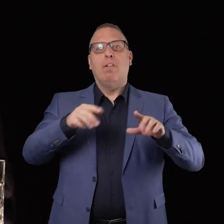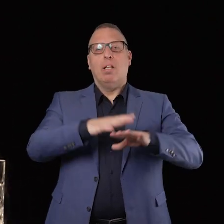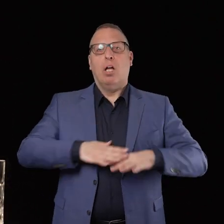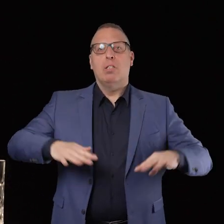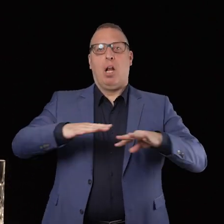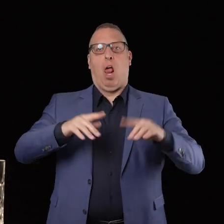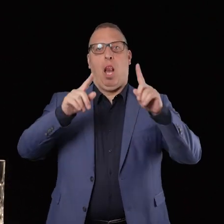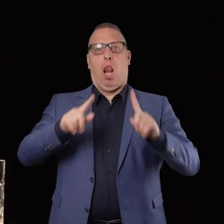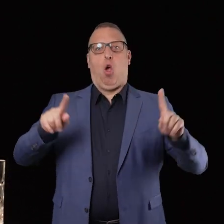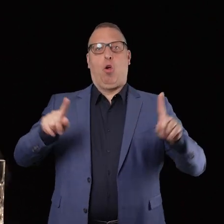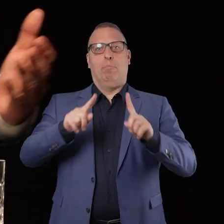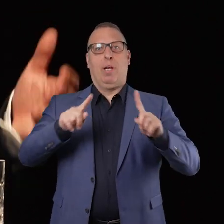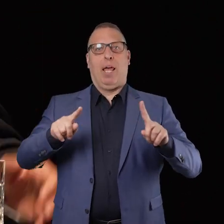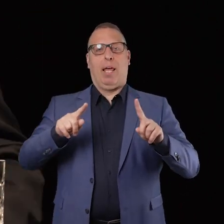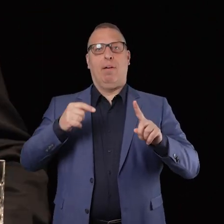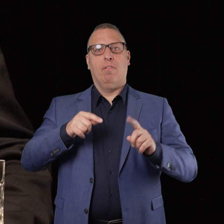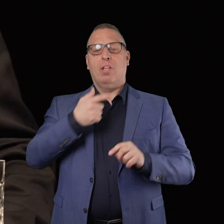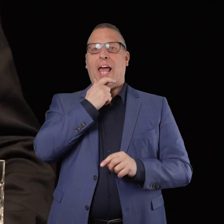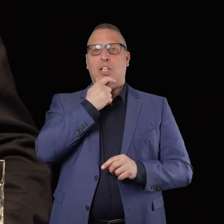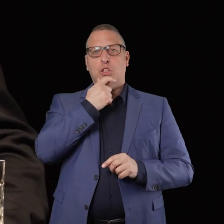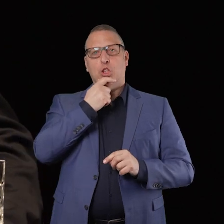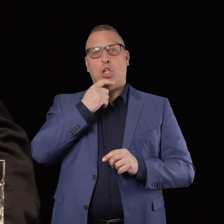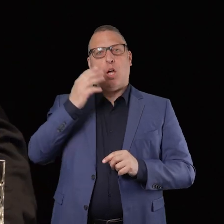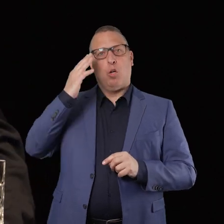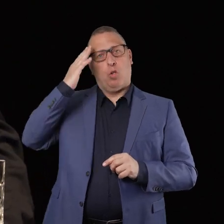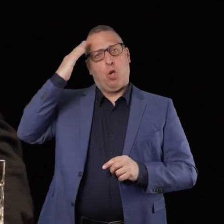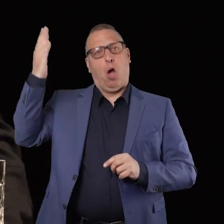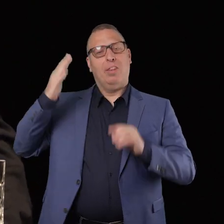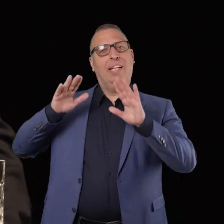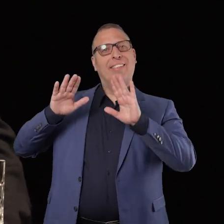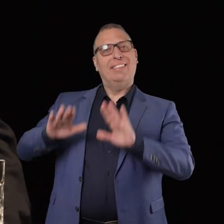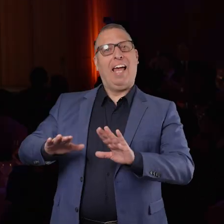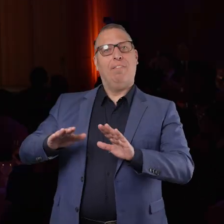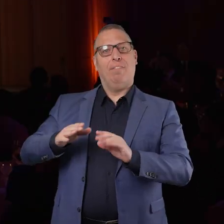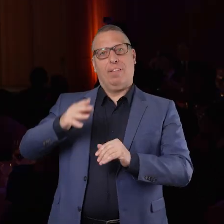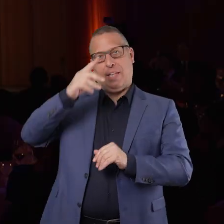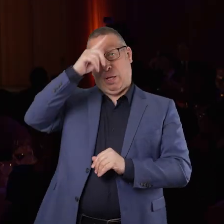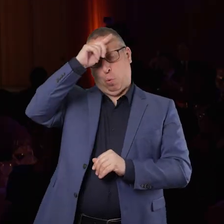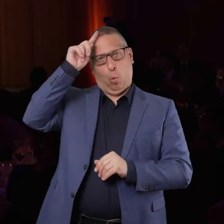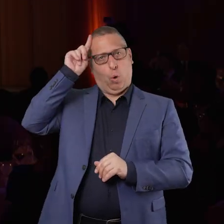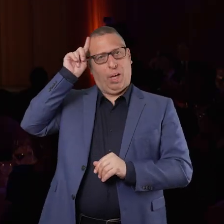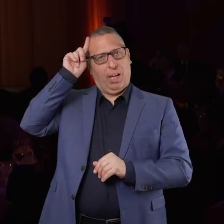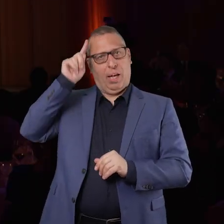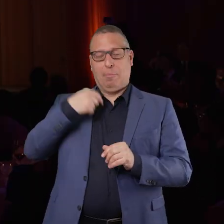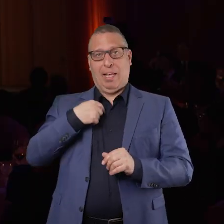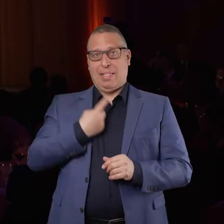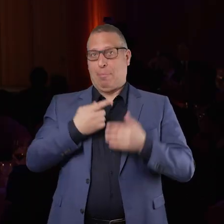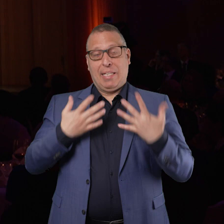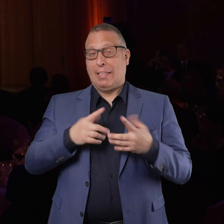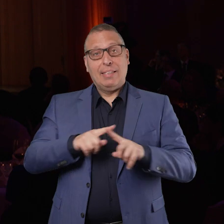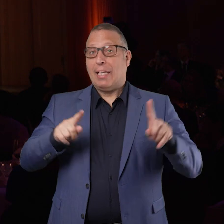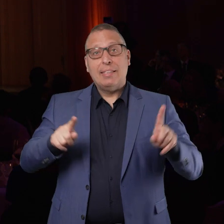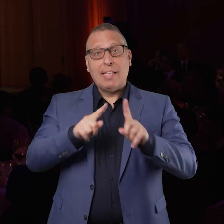Hymnen. God save the King des Vereinigten Königreichs. Ich werde jetzt aber